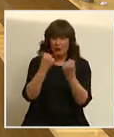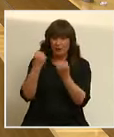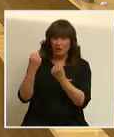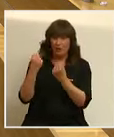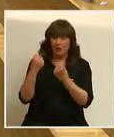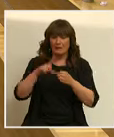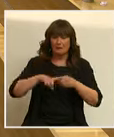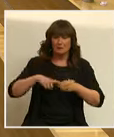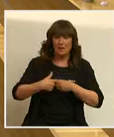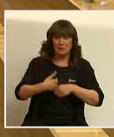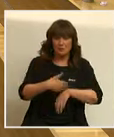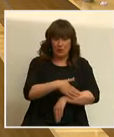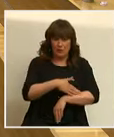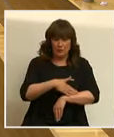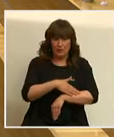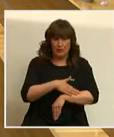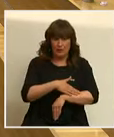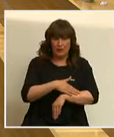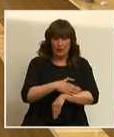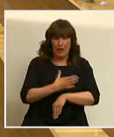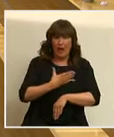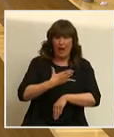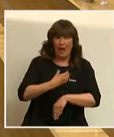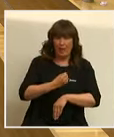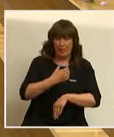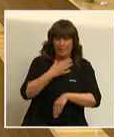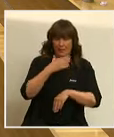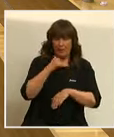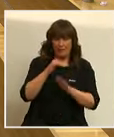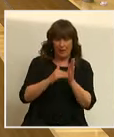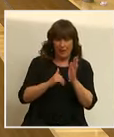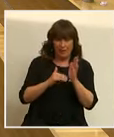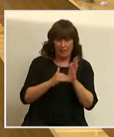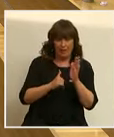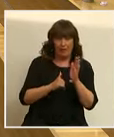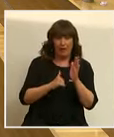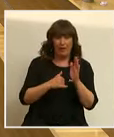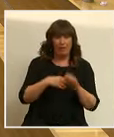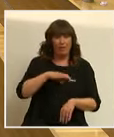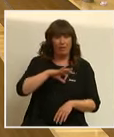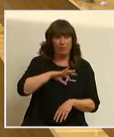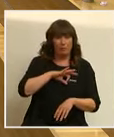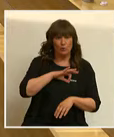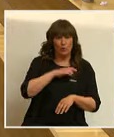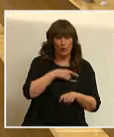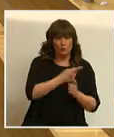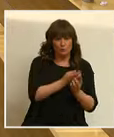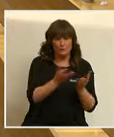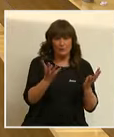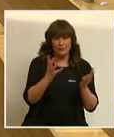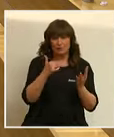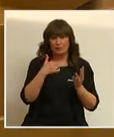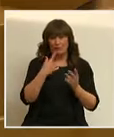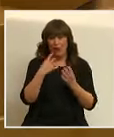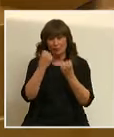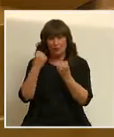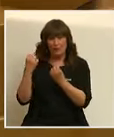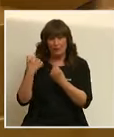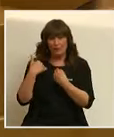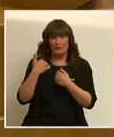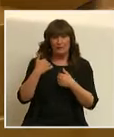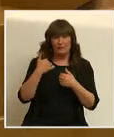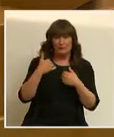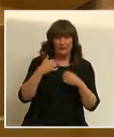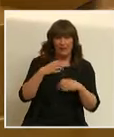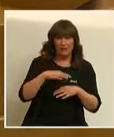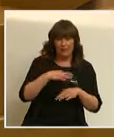membres del Consell, alcaldessa de València, diputats i resto d'autoritats civils, militars i